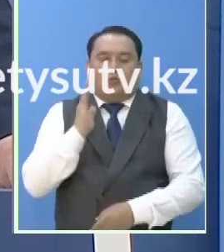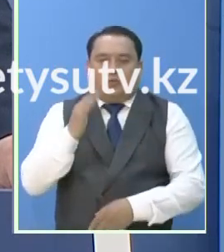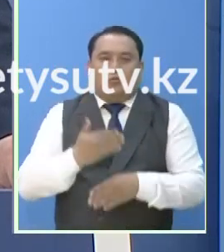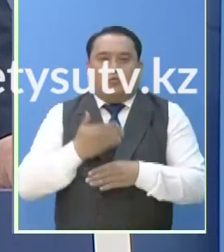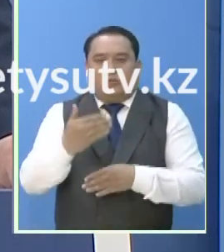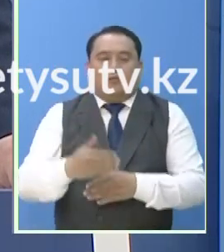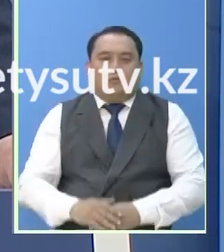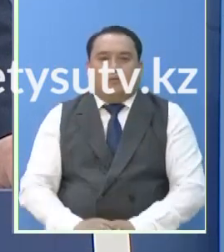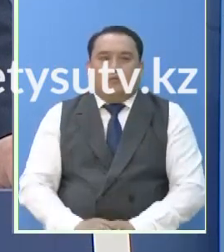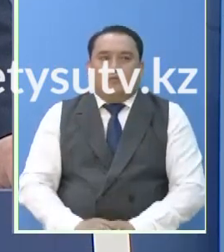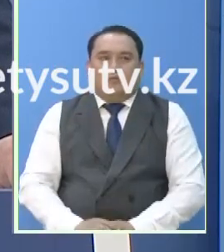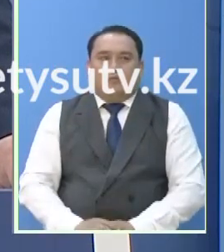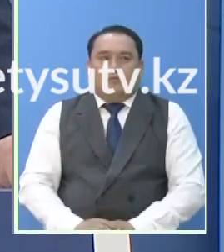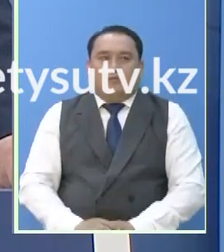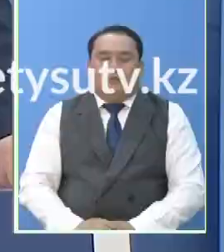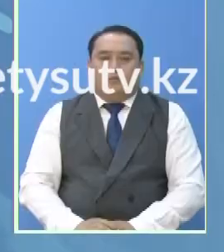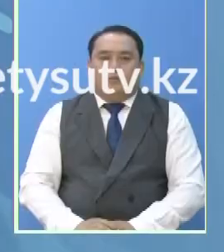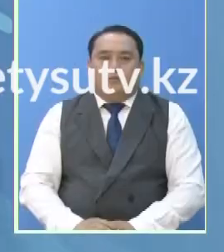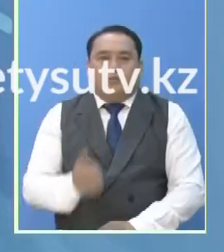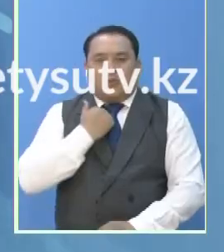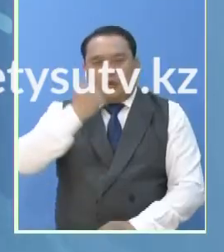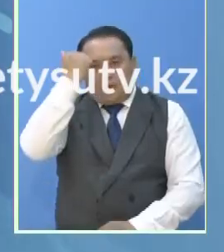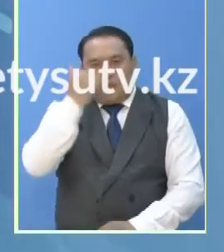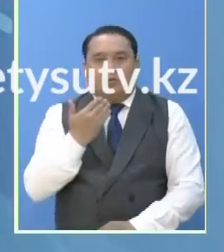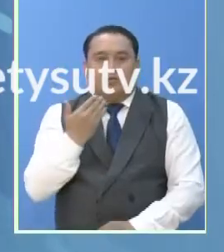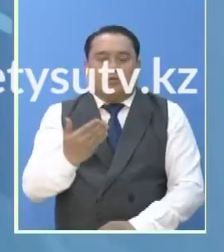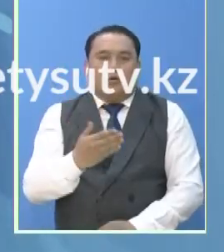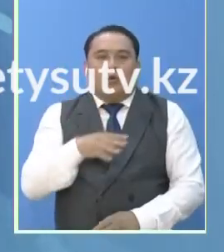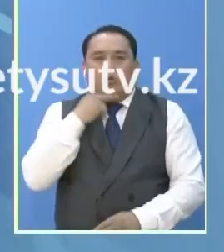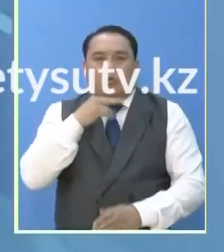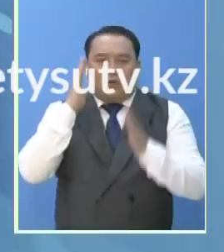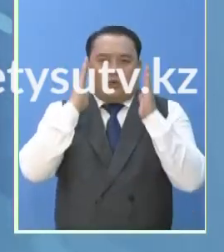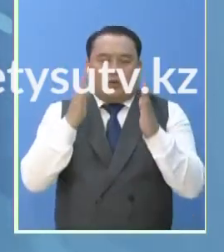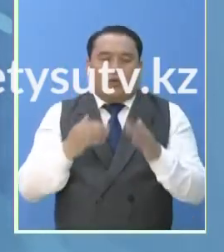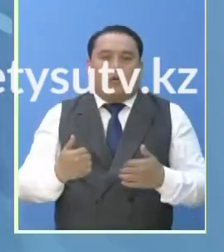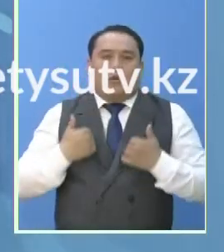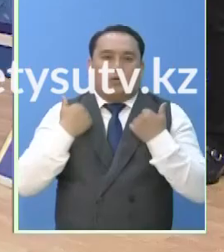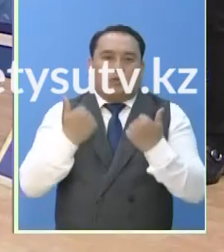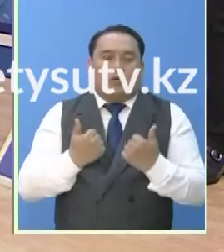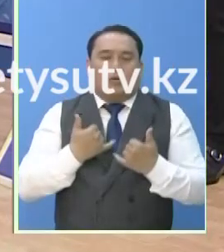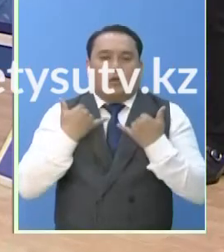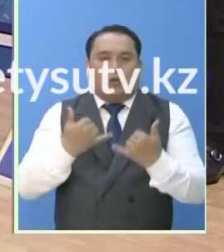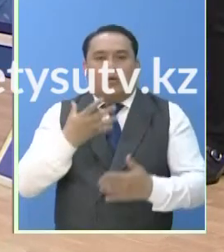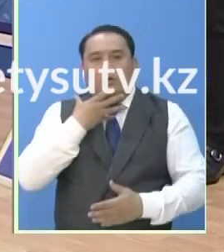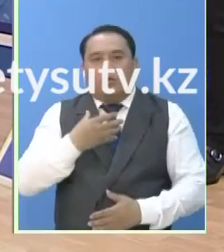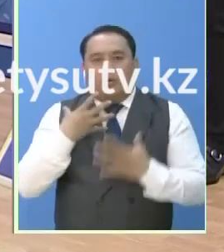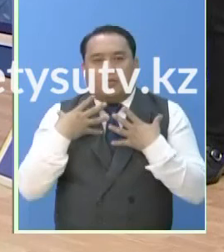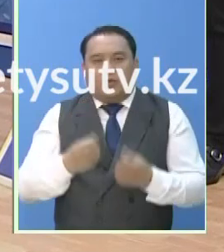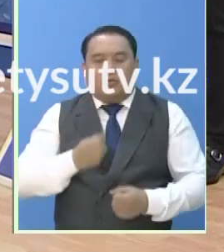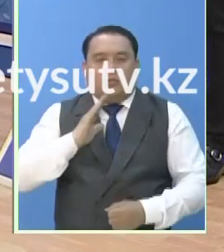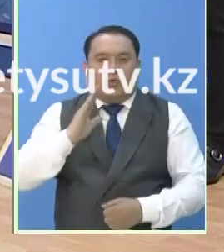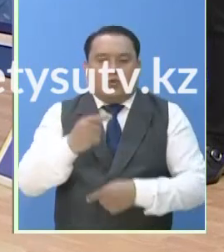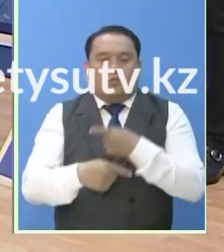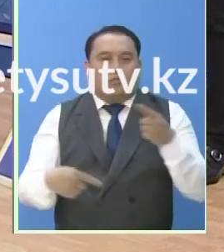барып, ерікті түрде олар алуға болады. Жақсы, рахмет. Уақыт бөліп қызметтеріңіздің арасынан келіп студиямызға қонақ болып сауалдарымызға жауап бергендеріңіз